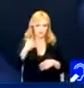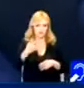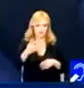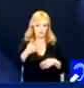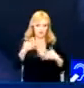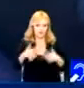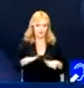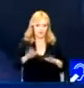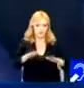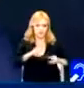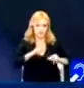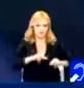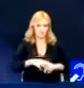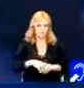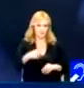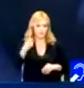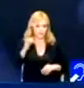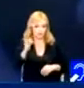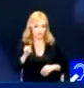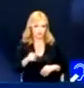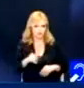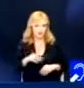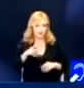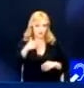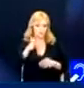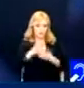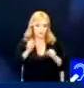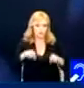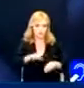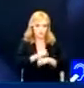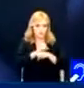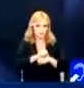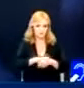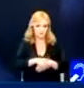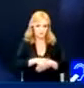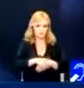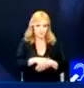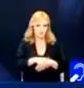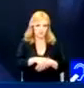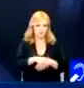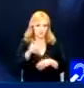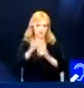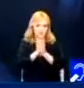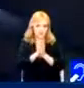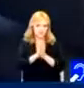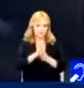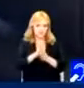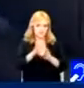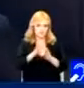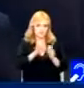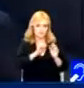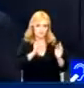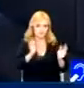parece mal porque, bueno, ellos tienen derecho a concentrarse como cualquier otro, pero vamos, ellos están pidiendo que se incumpla la ley. A mí me